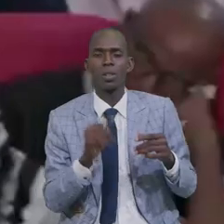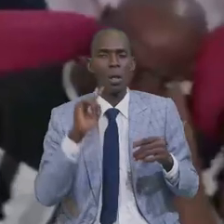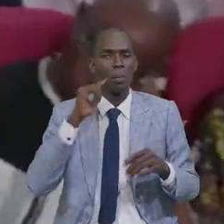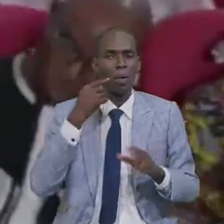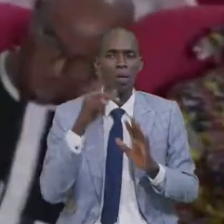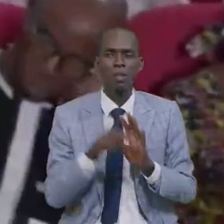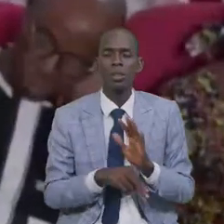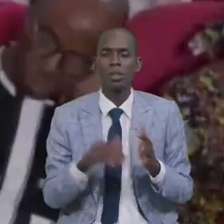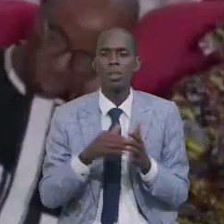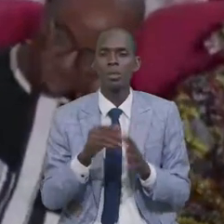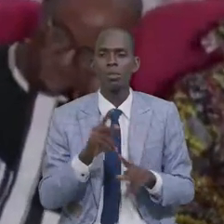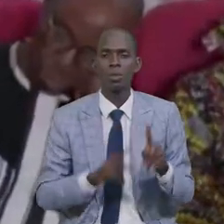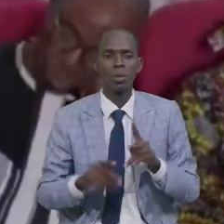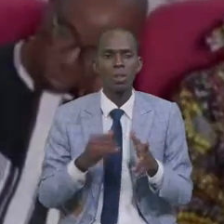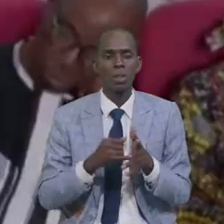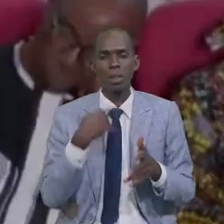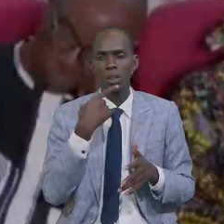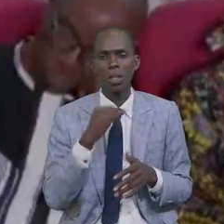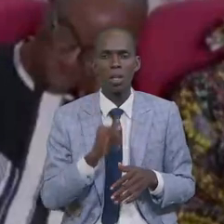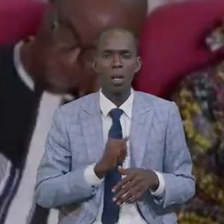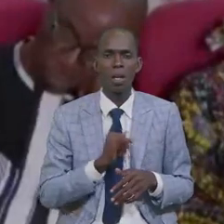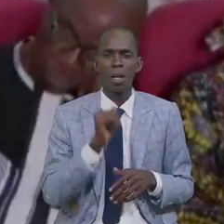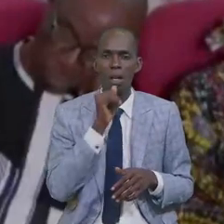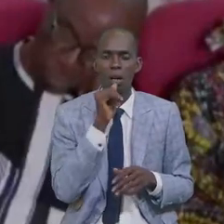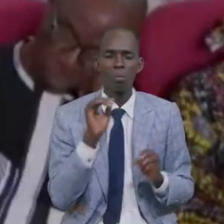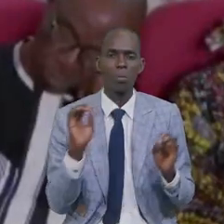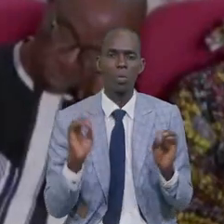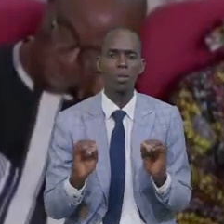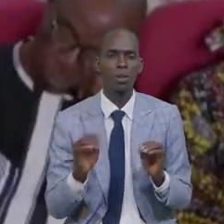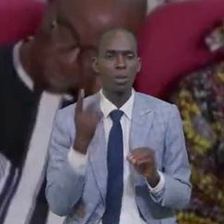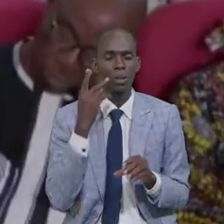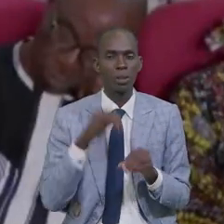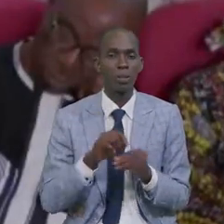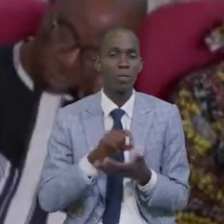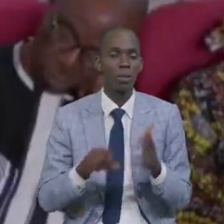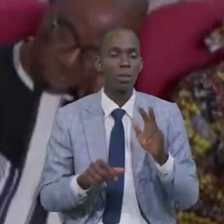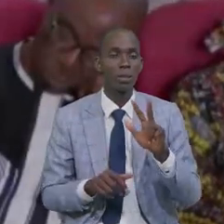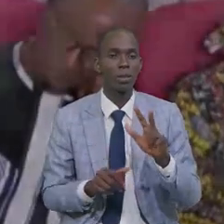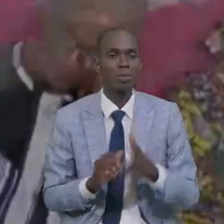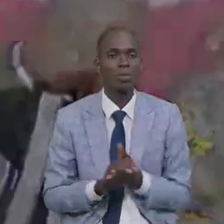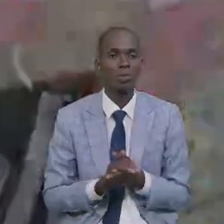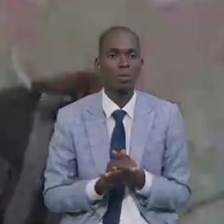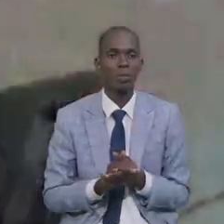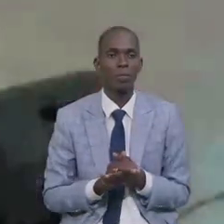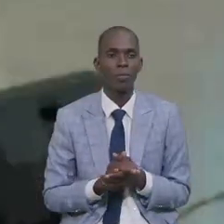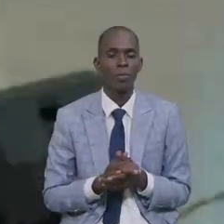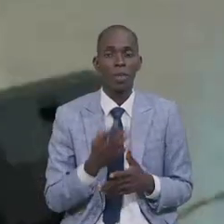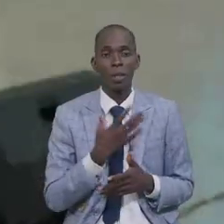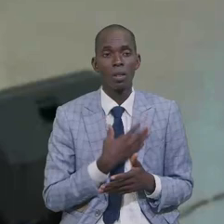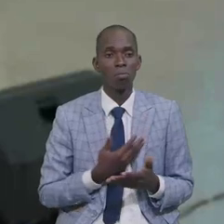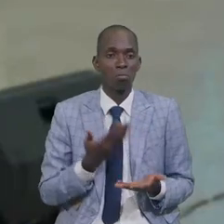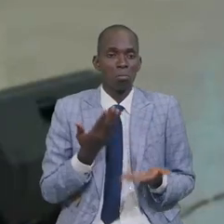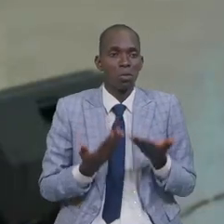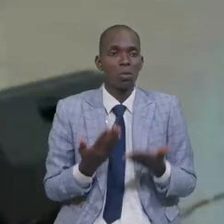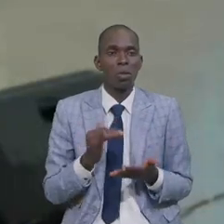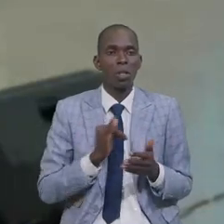l'amertume contre les gens. Il dit, je ne suis rien. Verset 3. Verset 3 nous